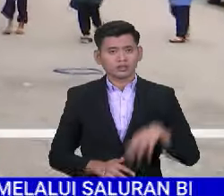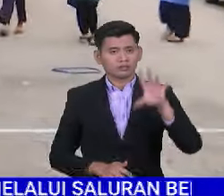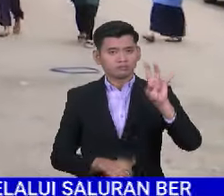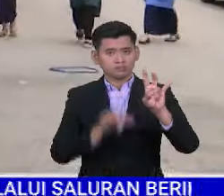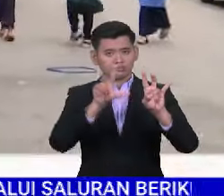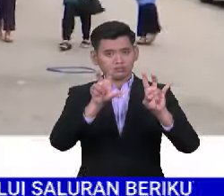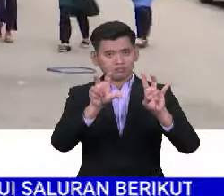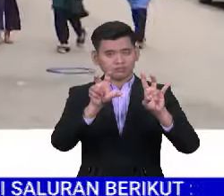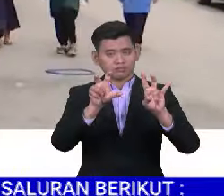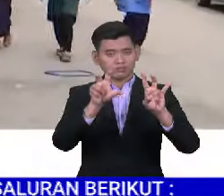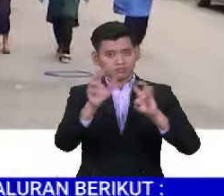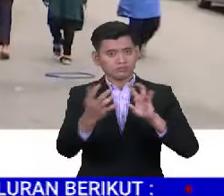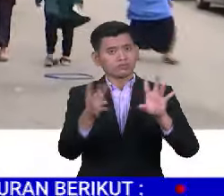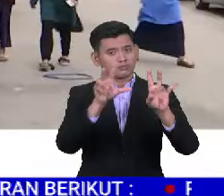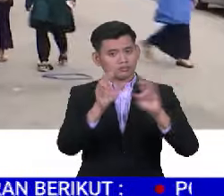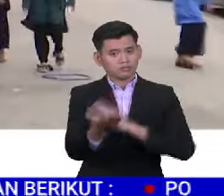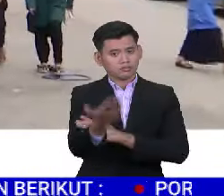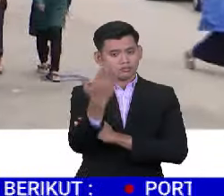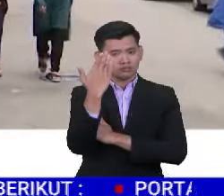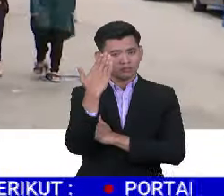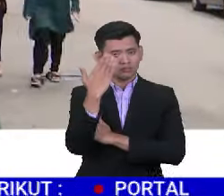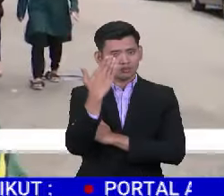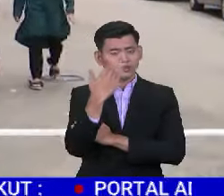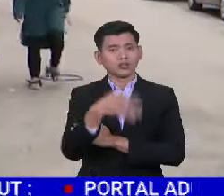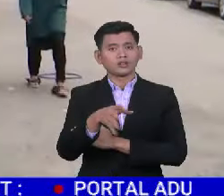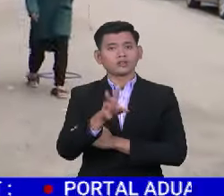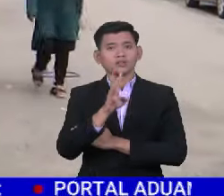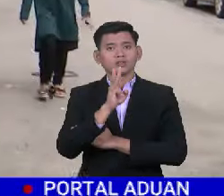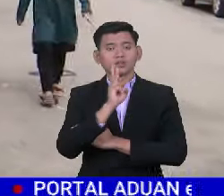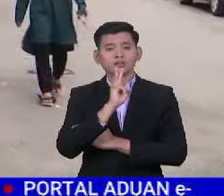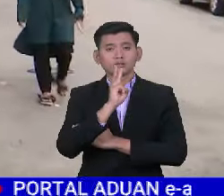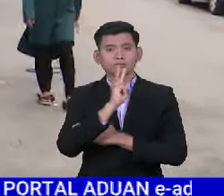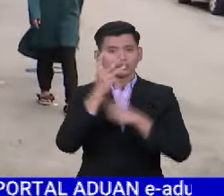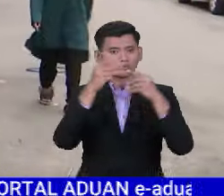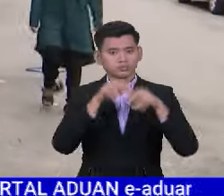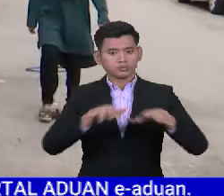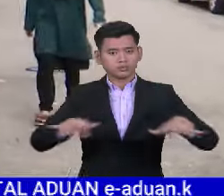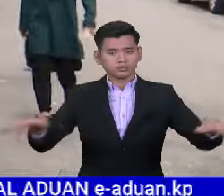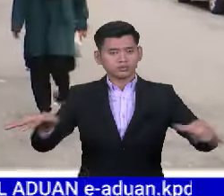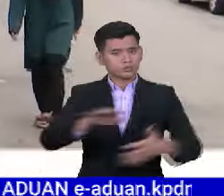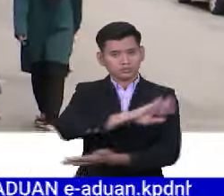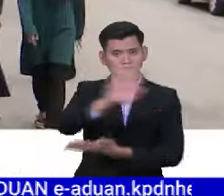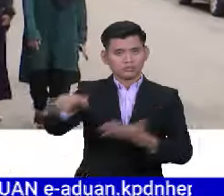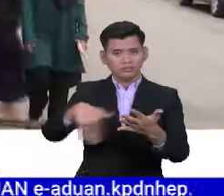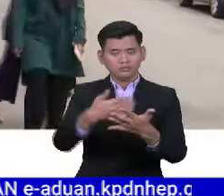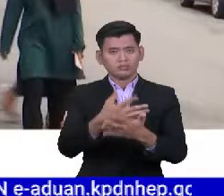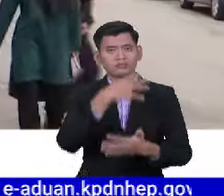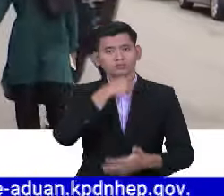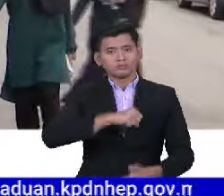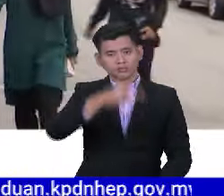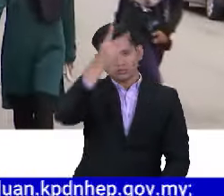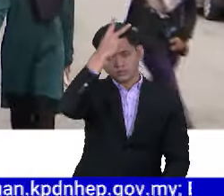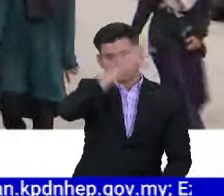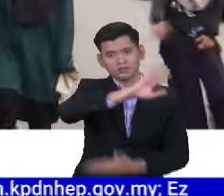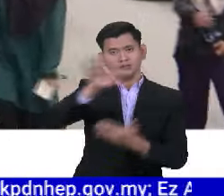main terkejut dah. Depa kata Musang King, Musang King tu habis lingkup rakyat kampung. Kami berah apa nama kambing kami ternak habis